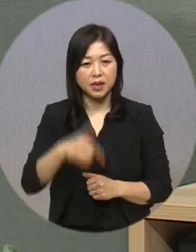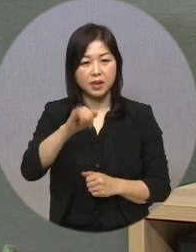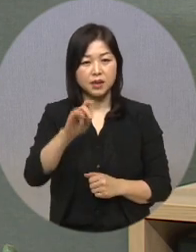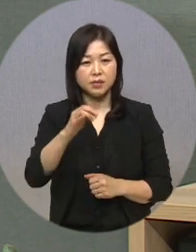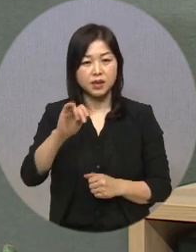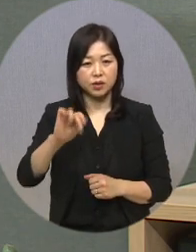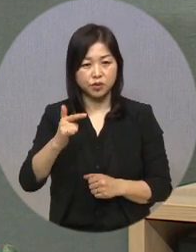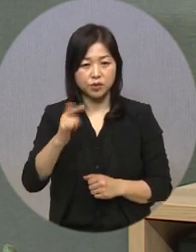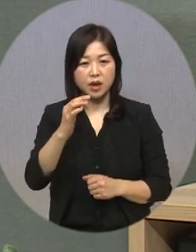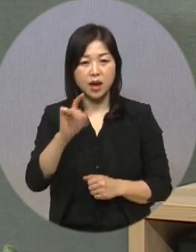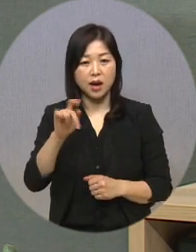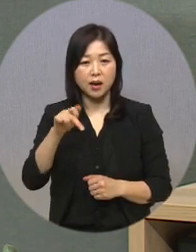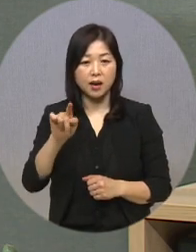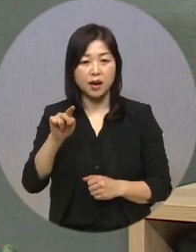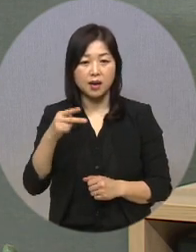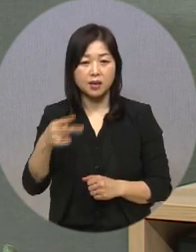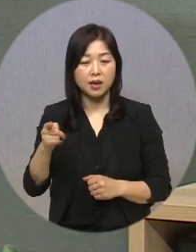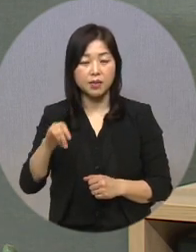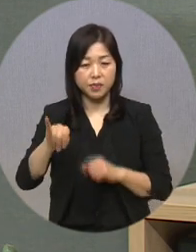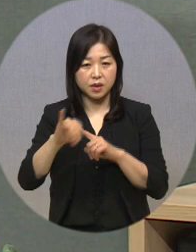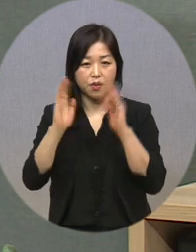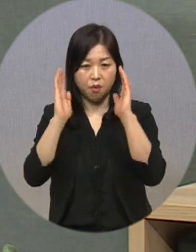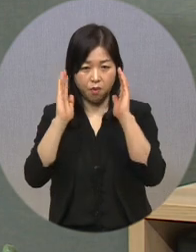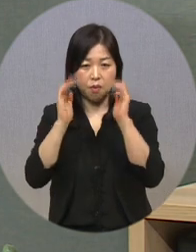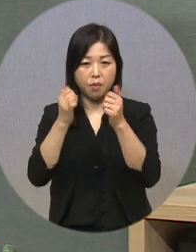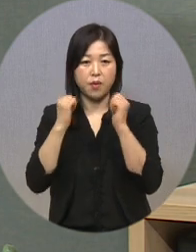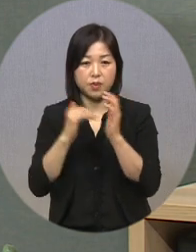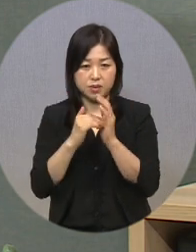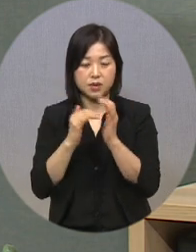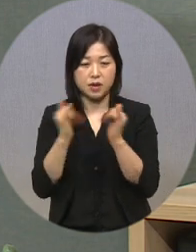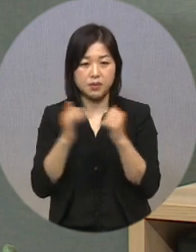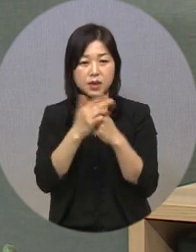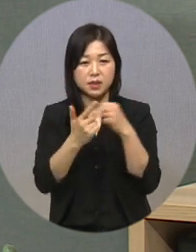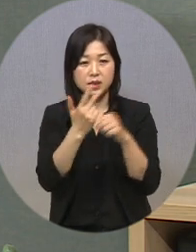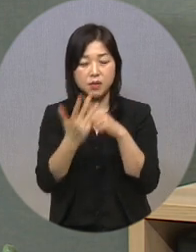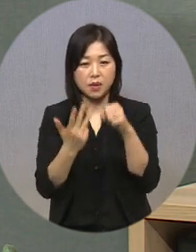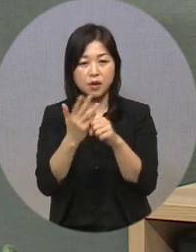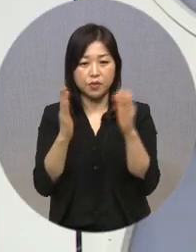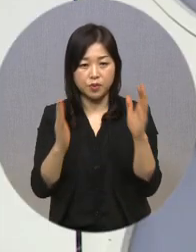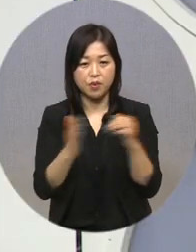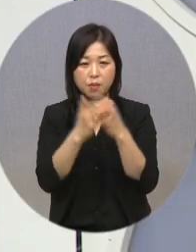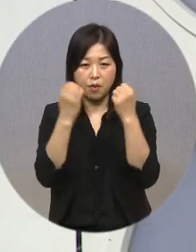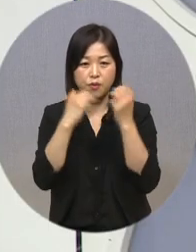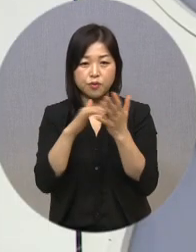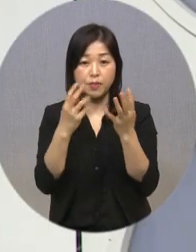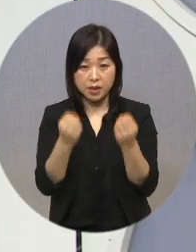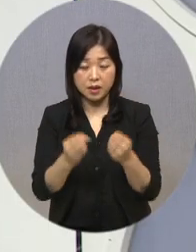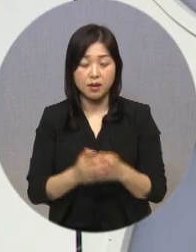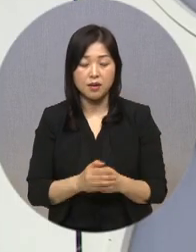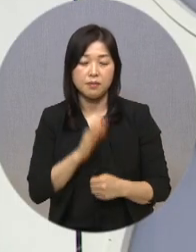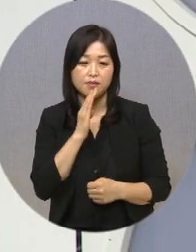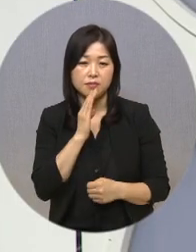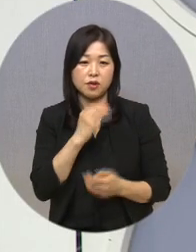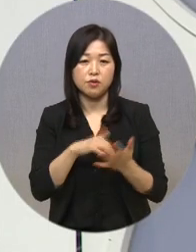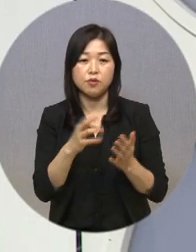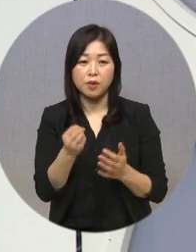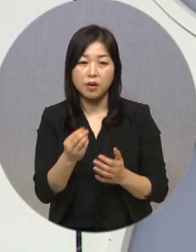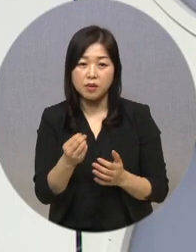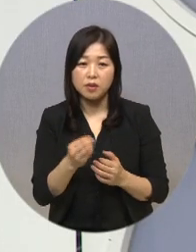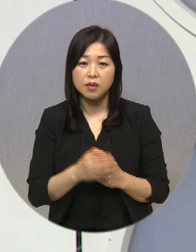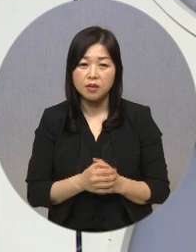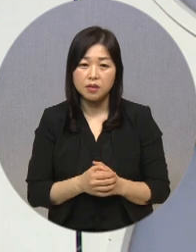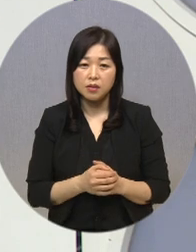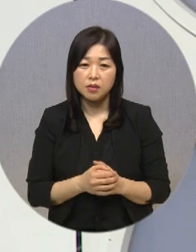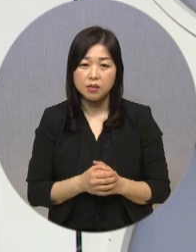김창준 아카데미를 수료한 분이 그동안에 7, 8년 동안에 굉장히 많아요. 굉장히 많았어요. 기억은?